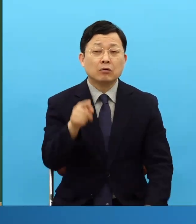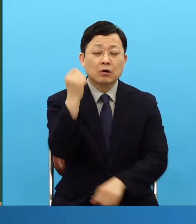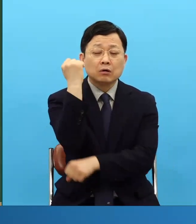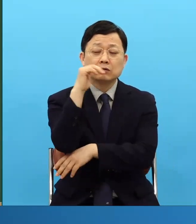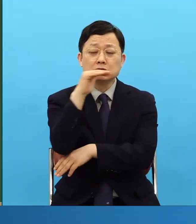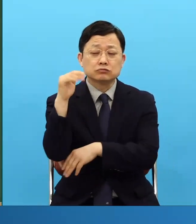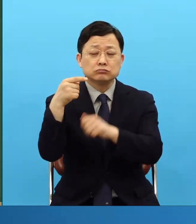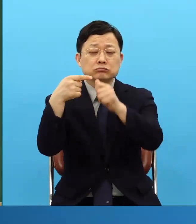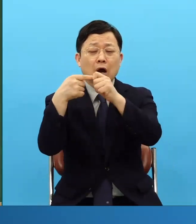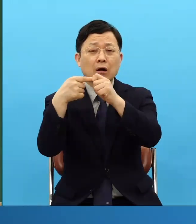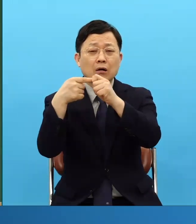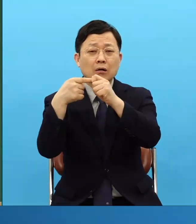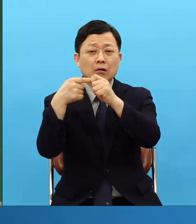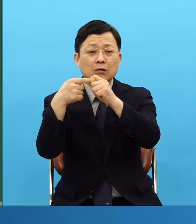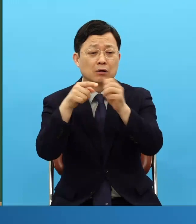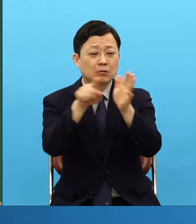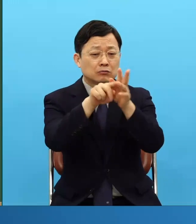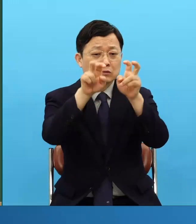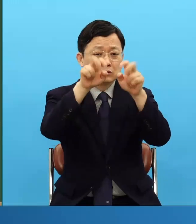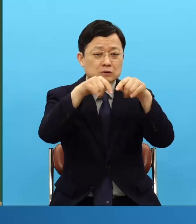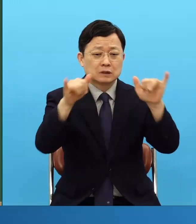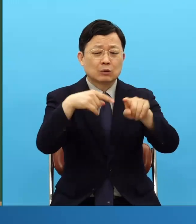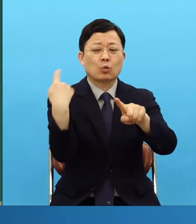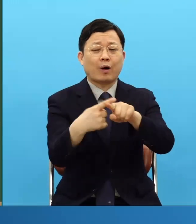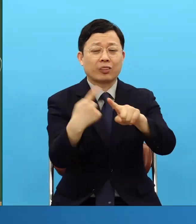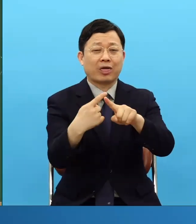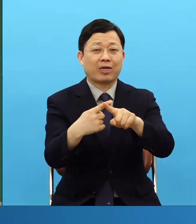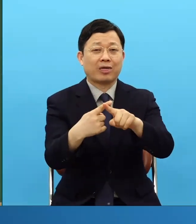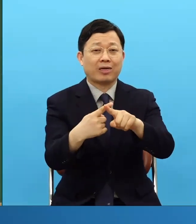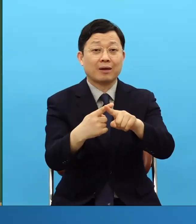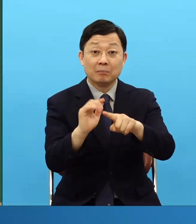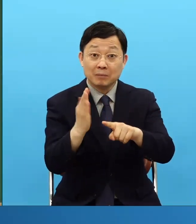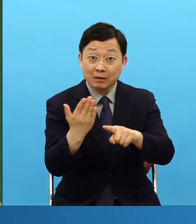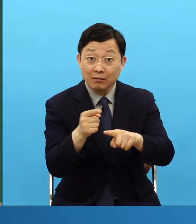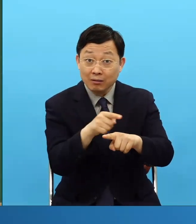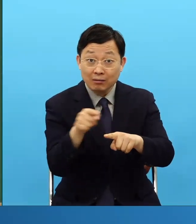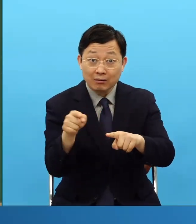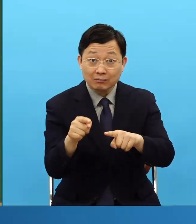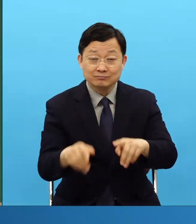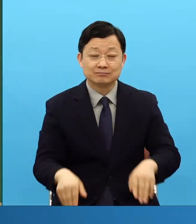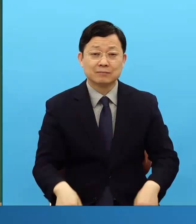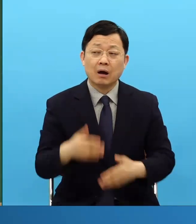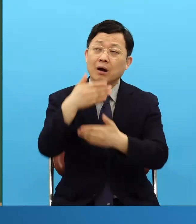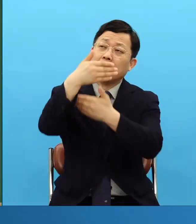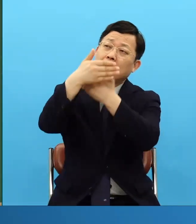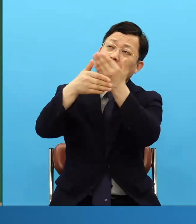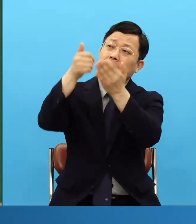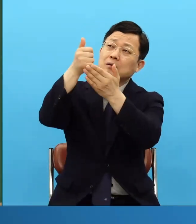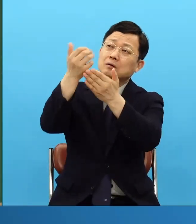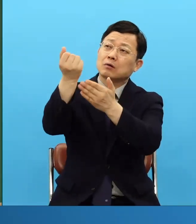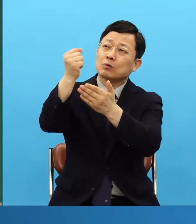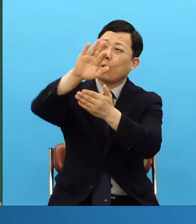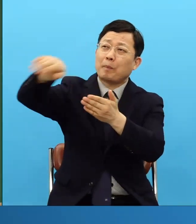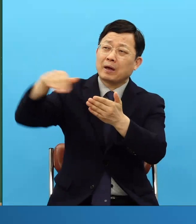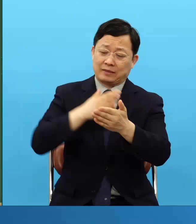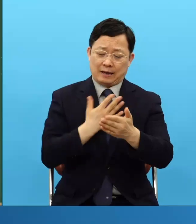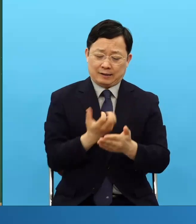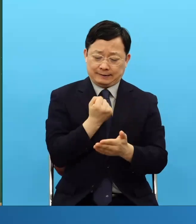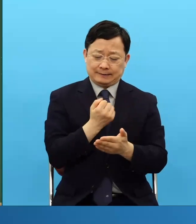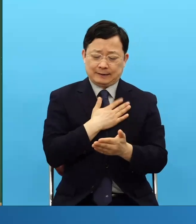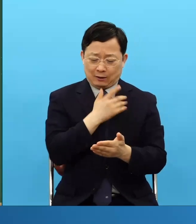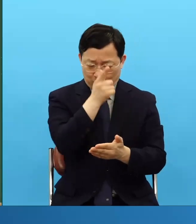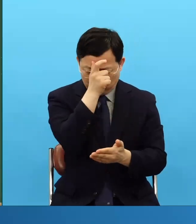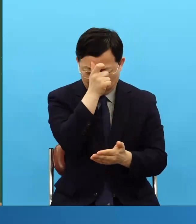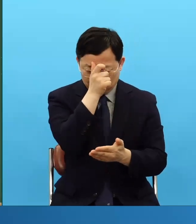되는 거예요. That becomes your 그럼 standard. 불신자와 똑같죠. Then you become the same as 그렇잖아요. unbelievers. Isn't that so? 하나님 거지, 내 것, 나 이렇게 되는 It's 거예요. the things